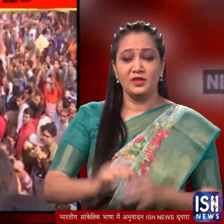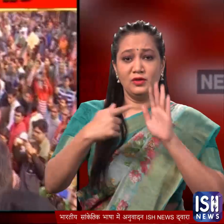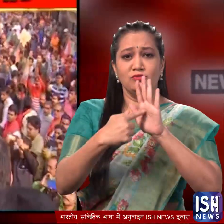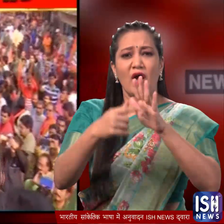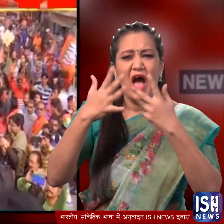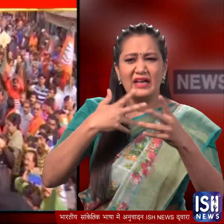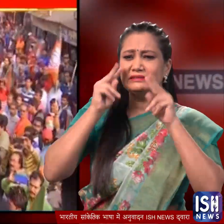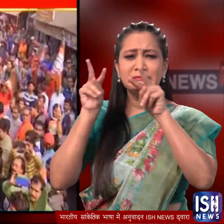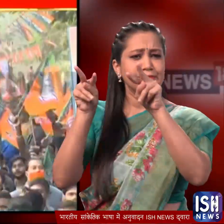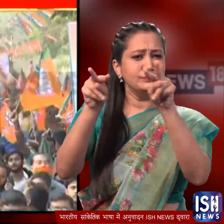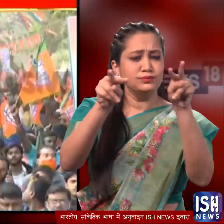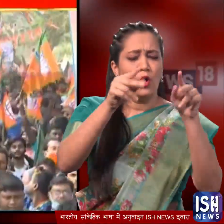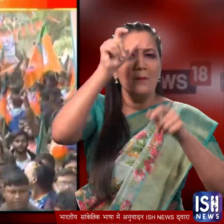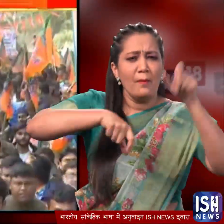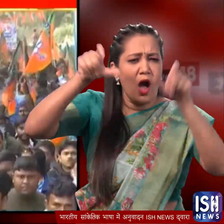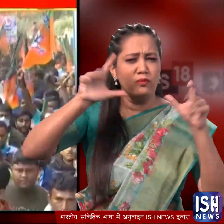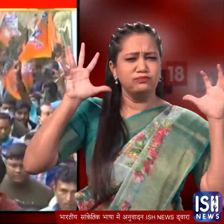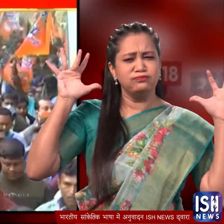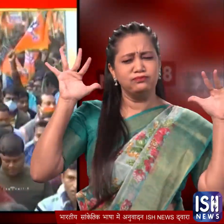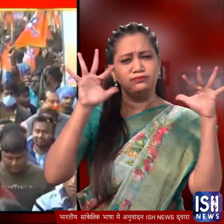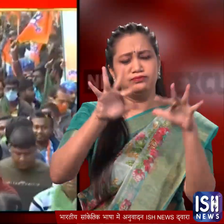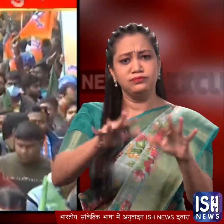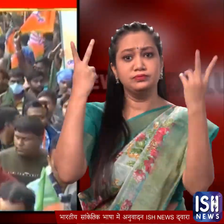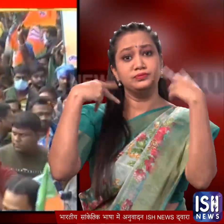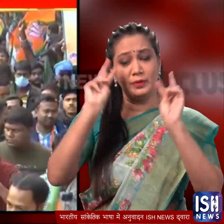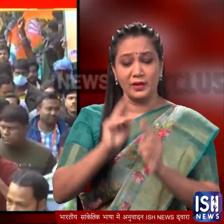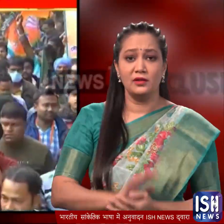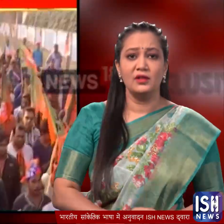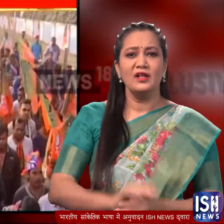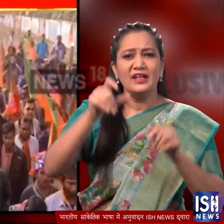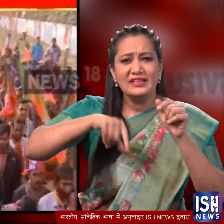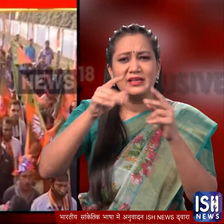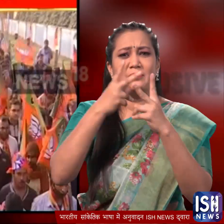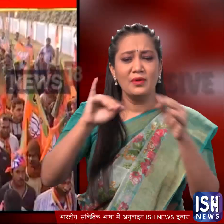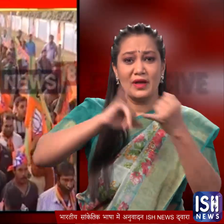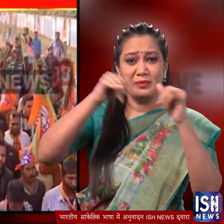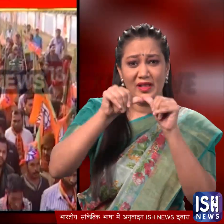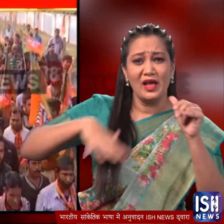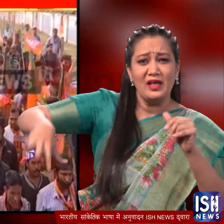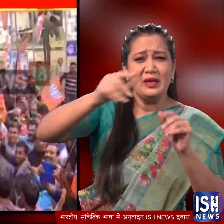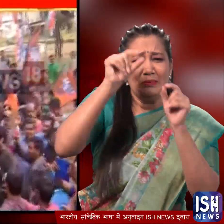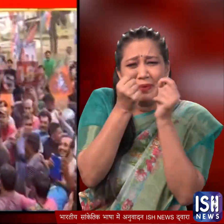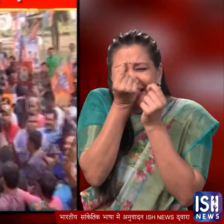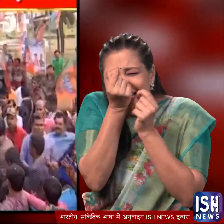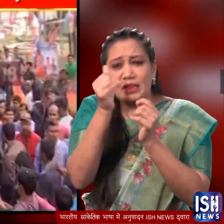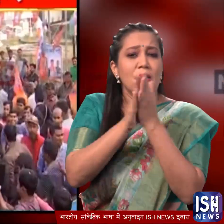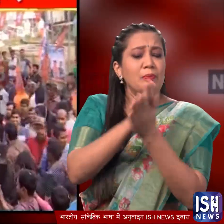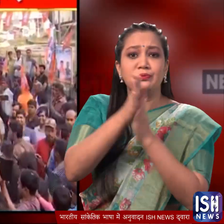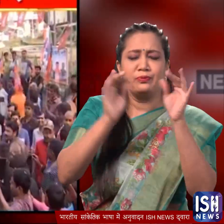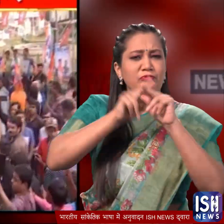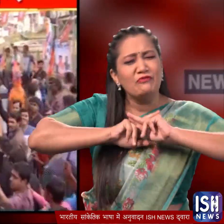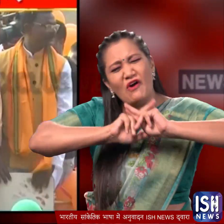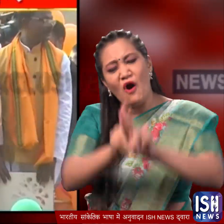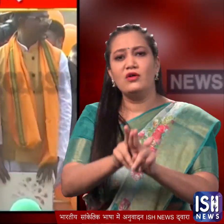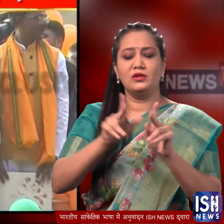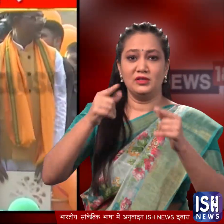उनके रोड शो में जिधर नजर गई वहां लोग ही लोग दिखे, जिन्हें देखकर यह कहना गलत नहीं होगा कि शुवेंदु अधिकारी के रोड शो में तिल रखने की भी जगह नहीं